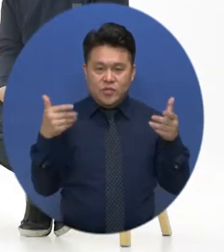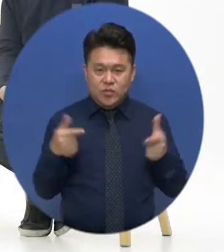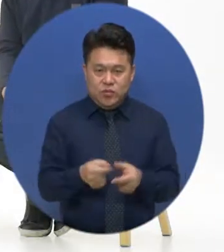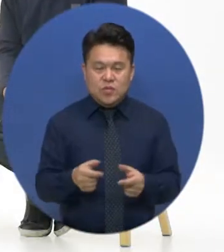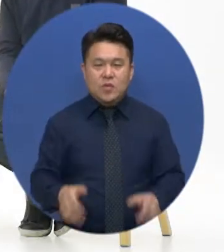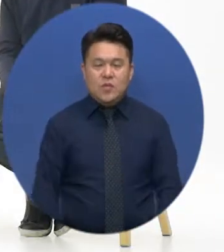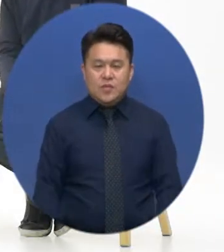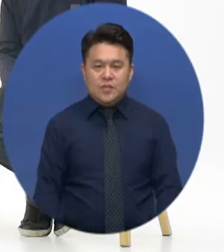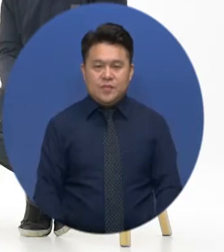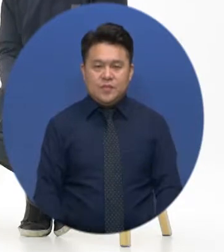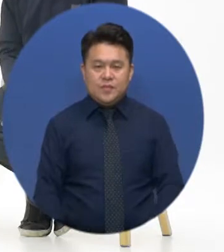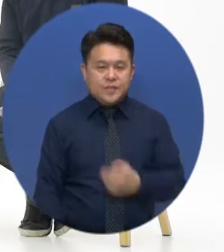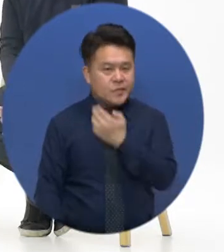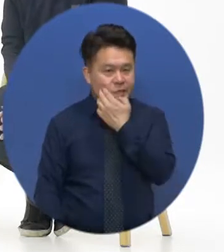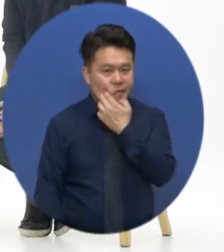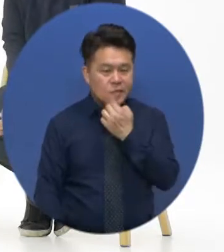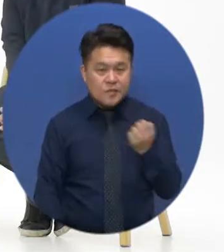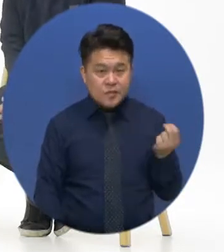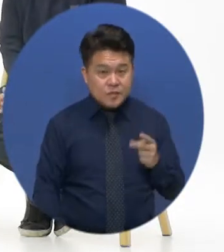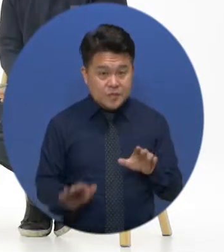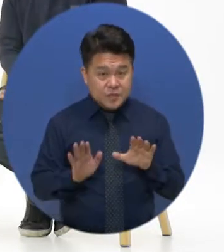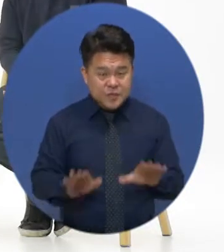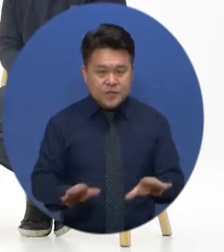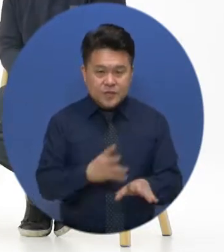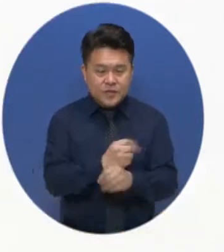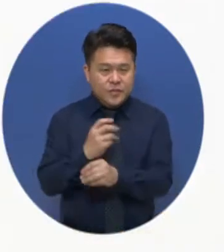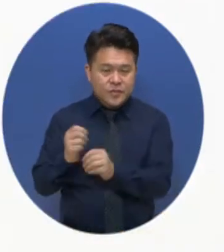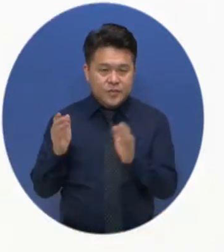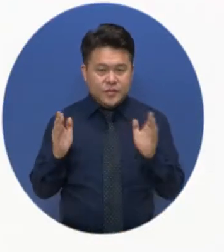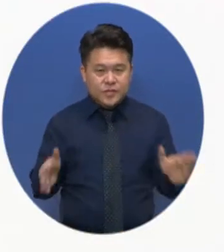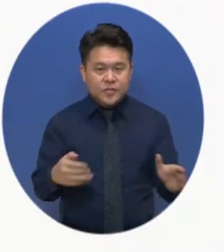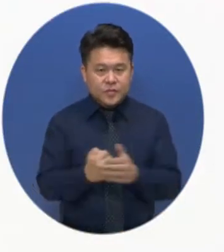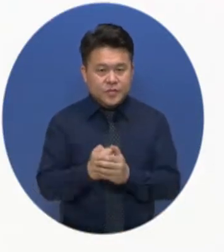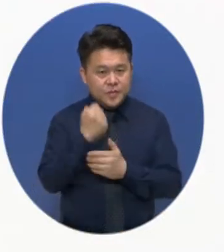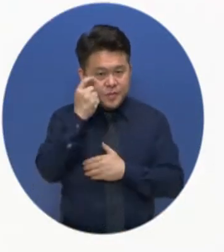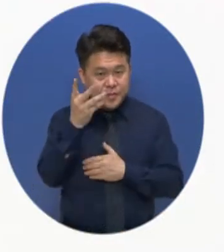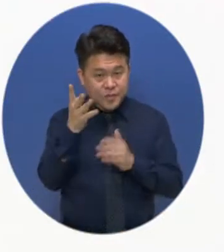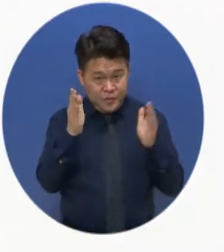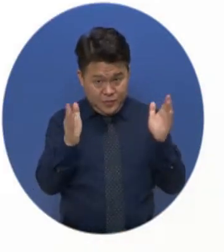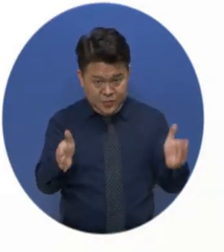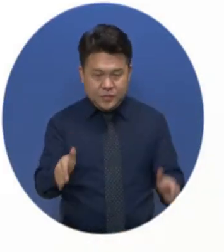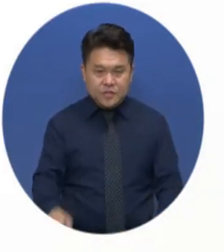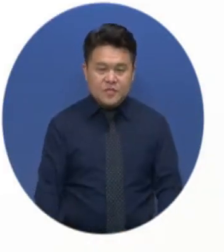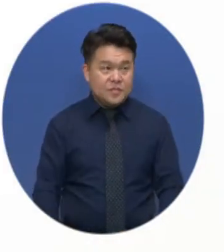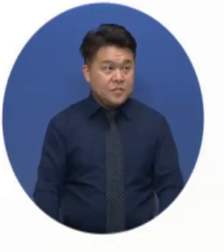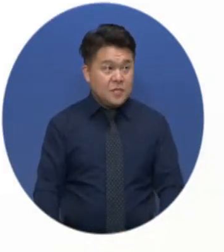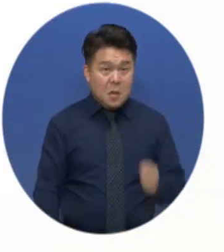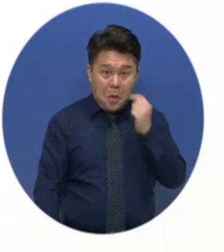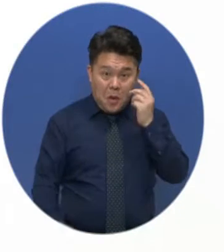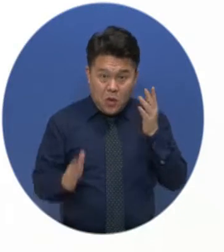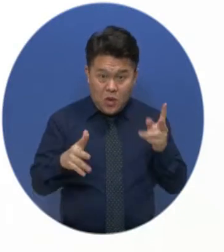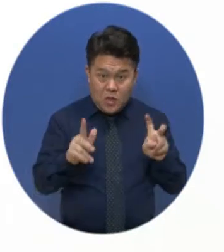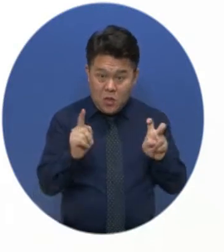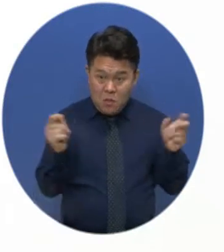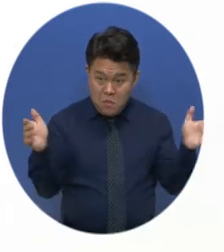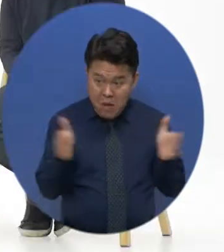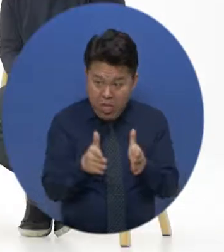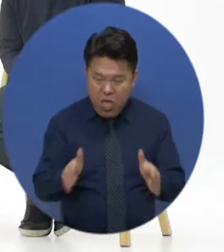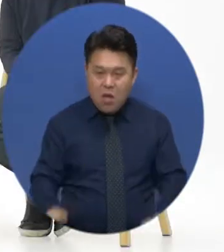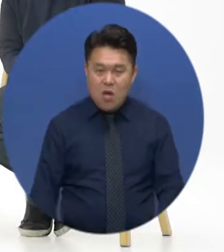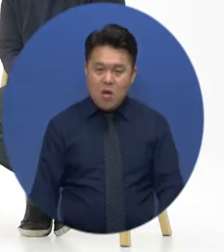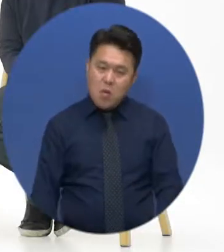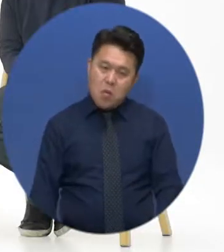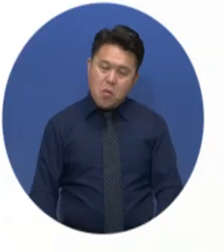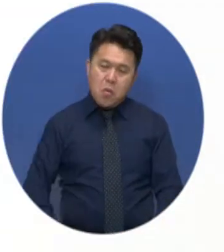네. 했었고 네. 그리고 기간은 4개월 좀 안 된 것 같아요. 4개월? 네네네. 네.